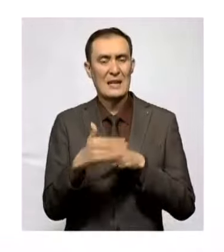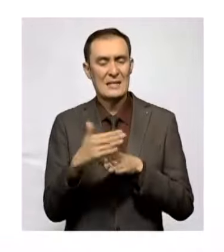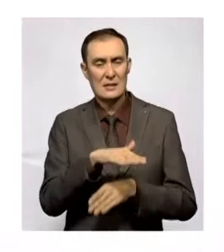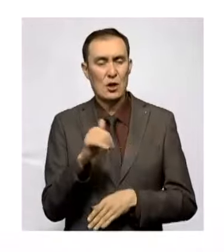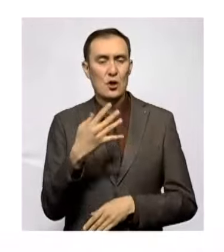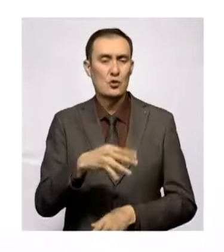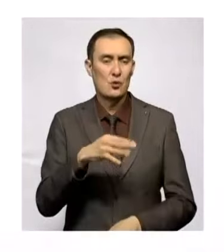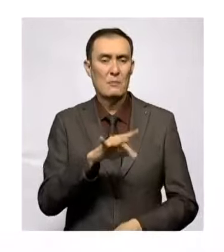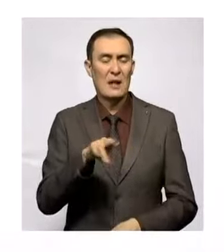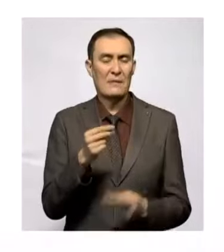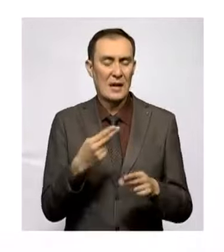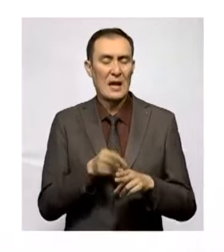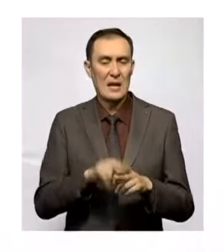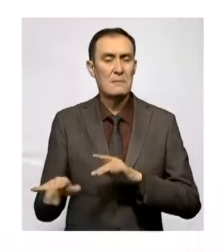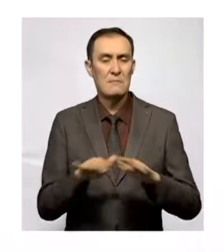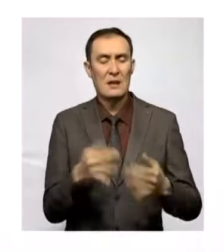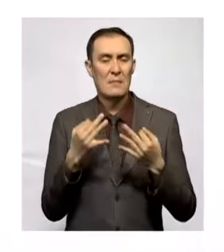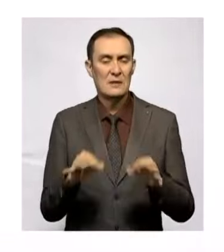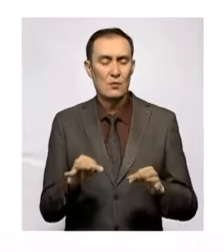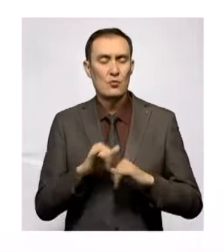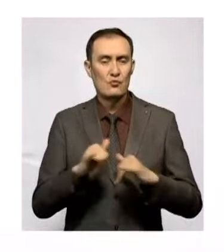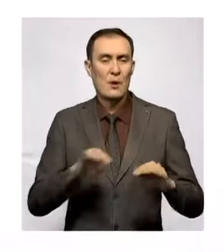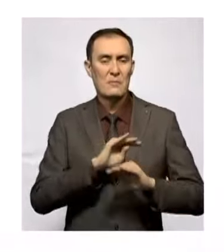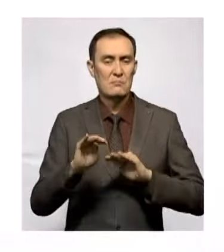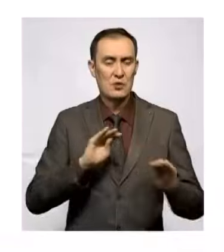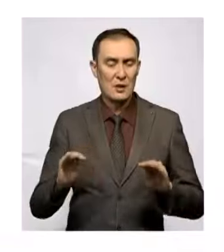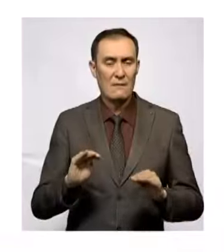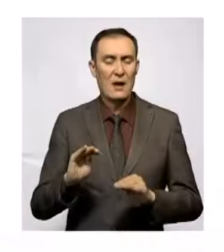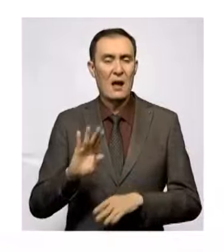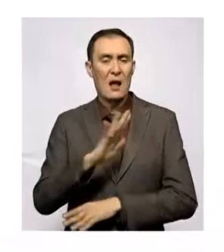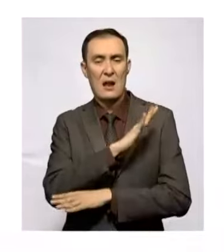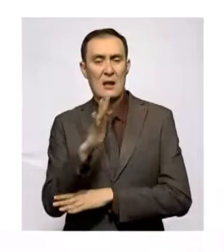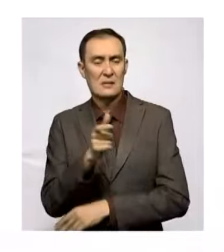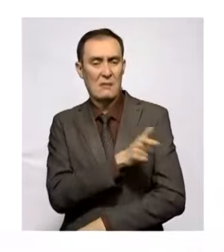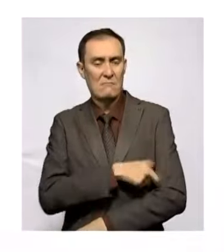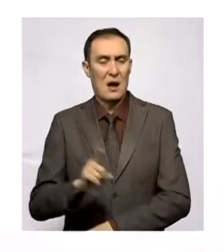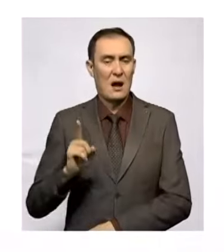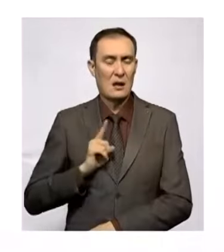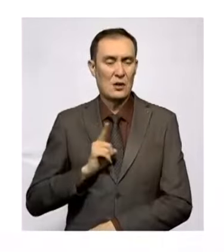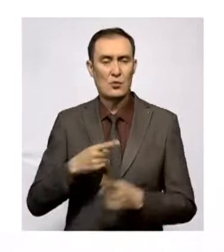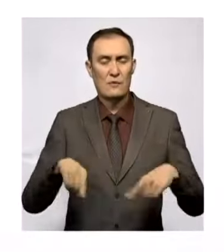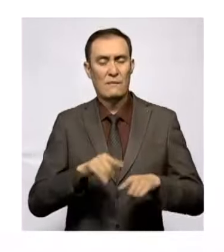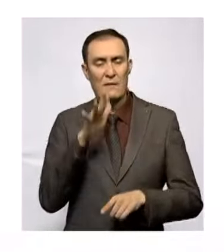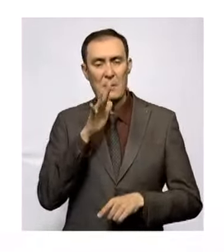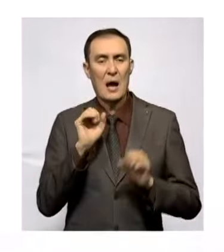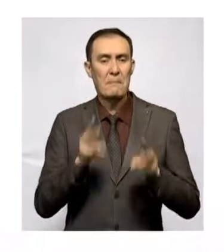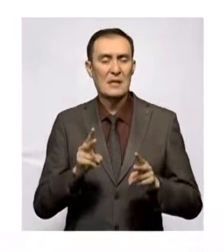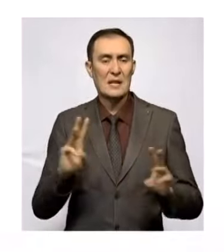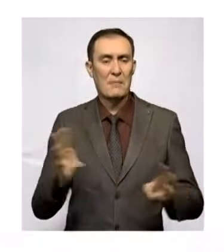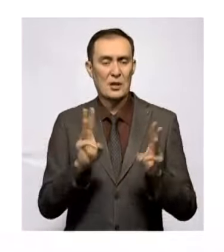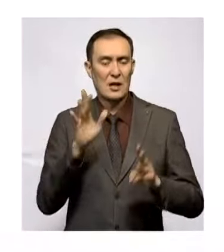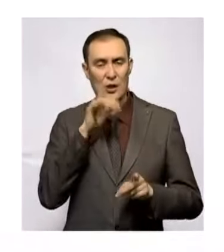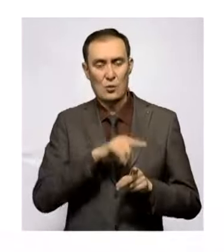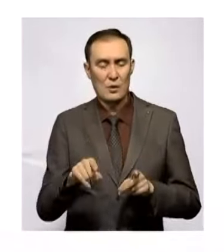40 миллиардов тенге. Данные меры позволят довести оснащенность лесоохранных учреждений в наиболее пожароопасных регионах